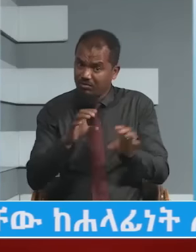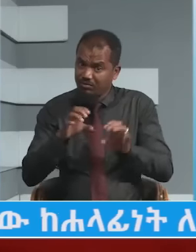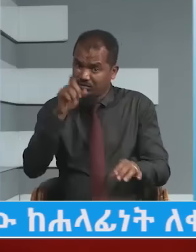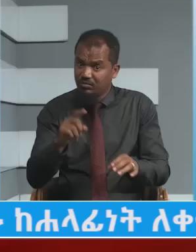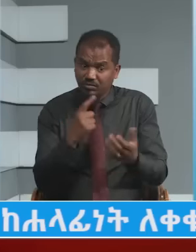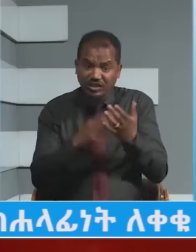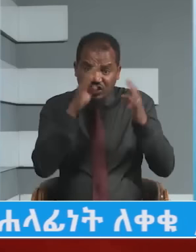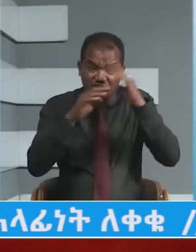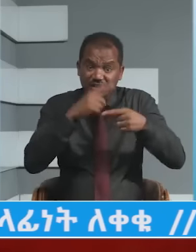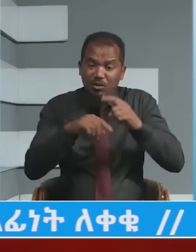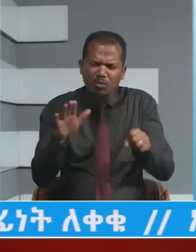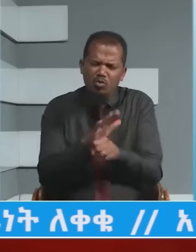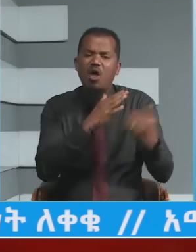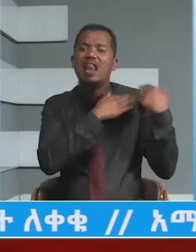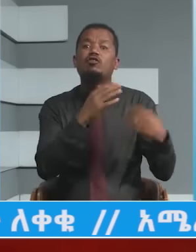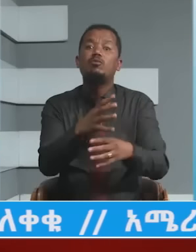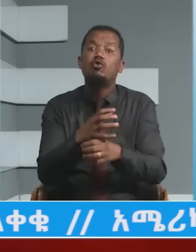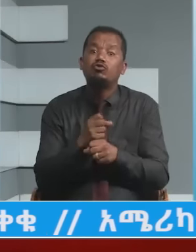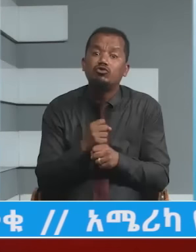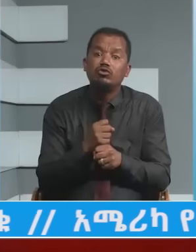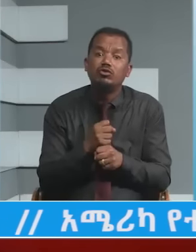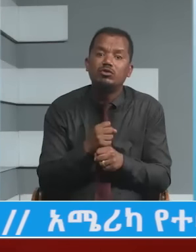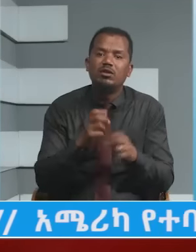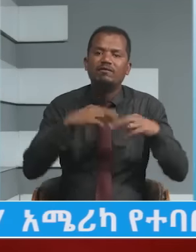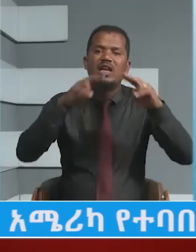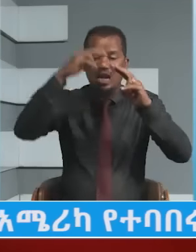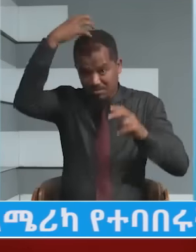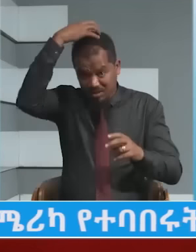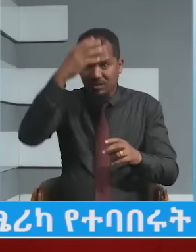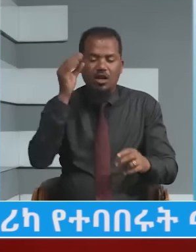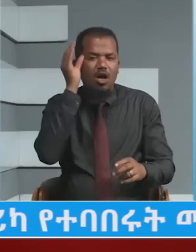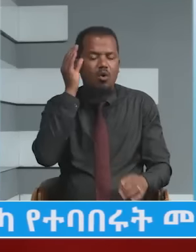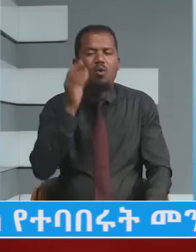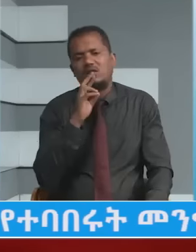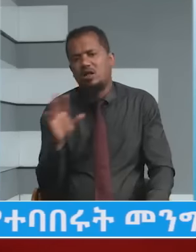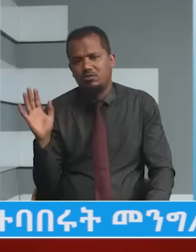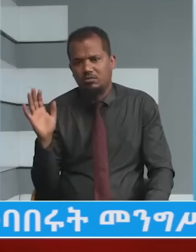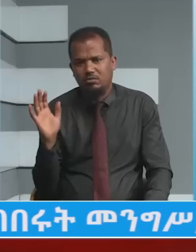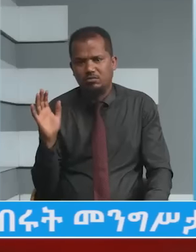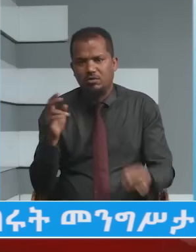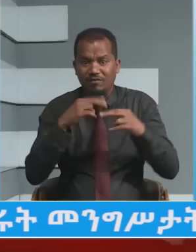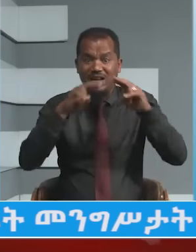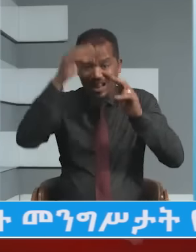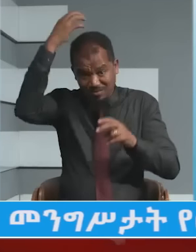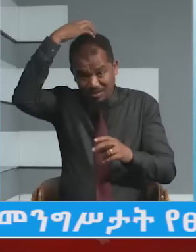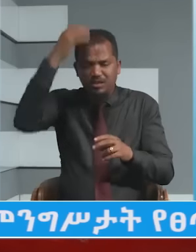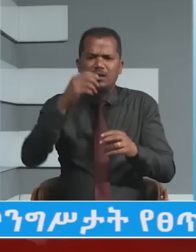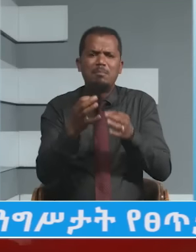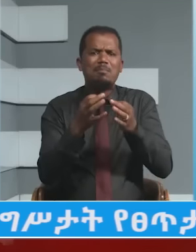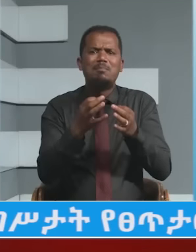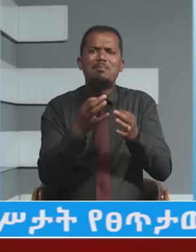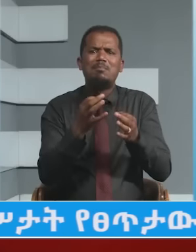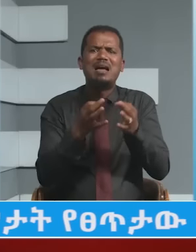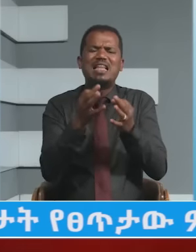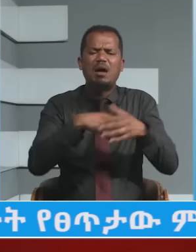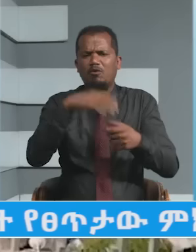አለበት። ይሄ ችግር ከመጣ ሙሉ ኃላፊነቱን የሚወስዱት ፌዴራል መንግስትና የህወሓት ናቸው ሚሆን ፌዴራል መንግስት መግለጫ ማውጣት አለበት፣